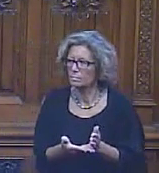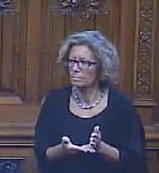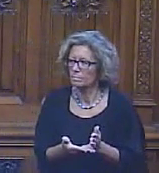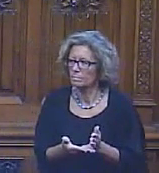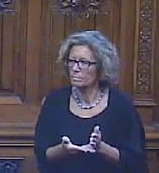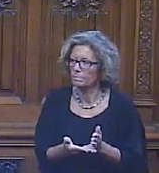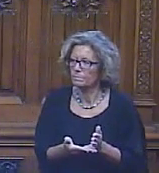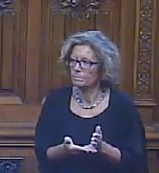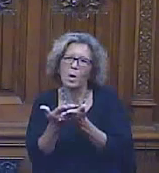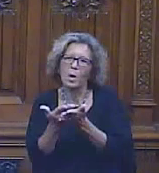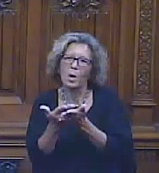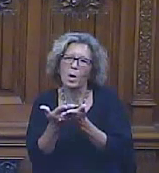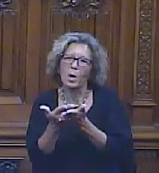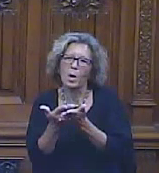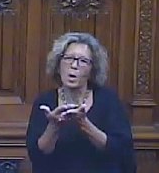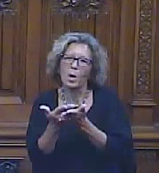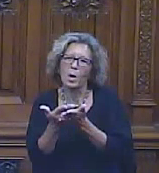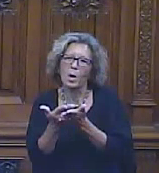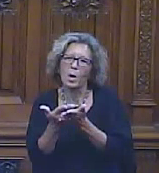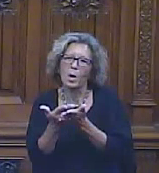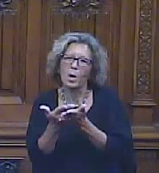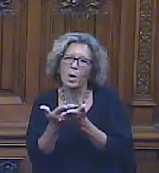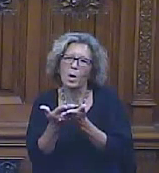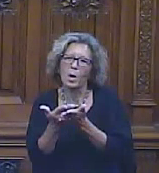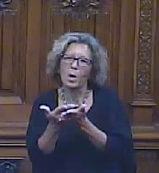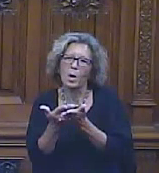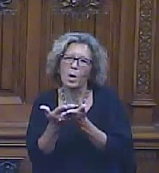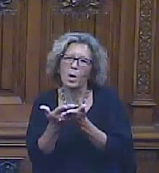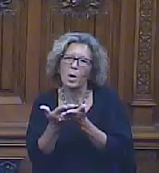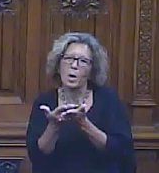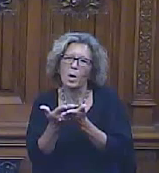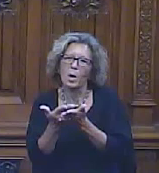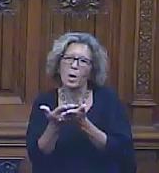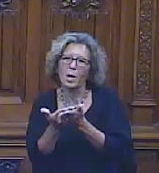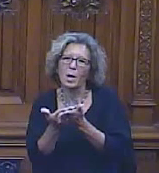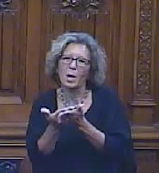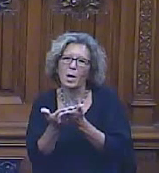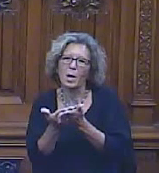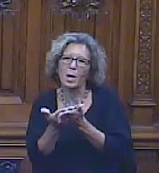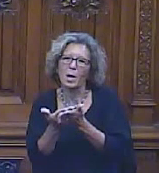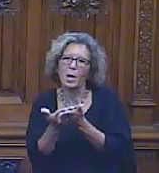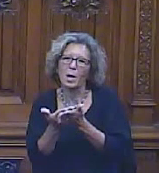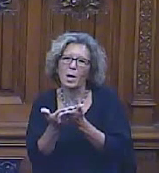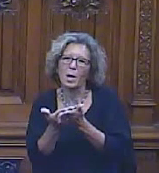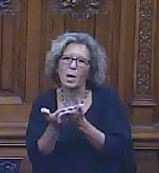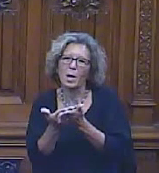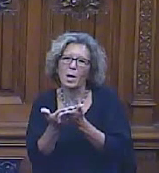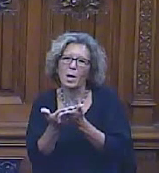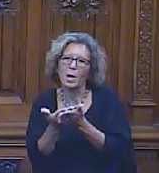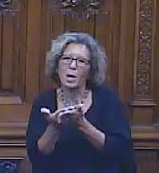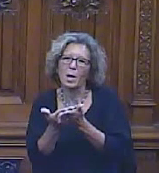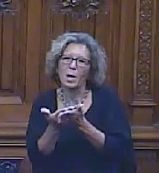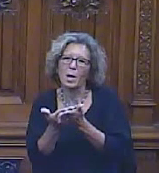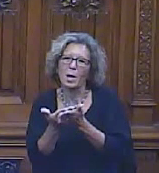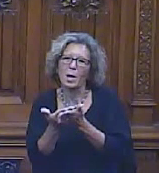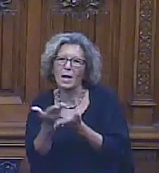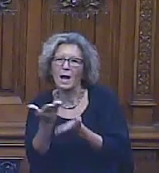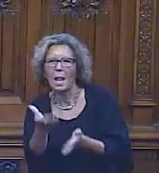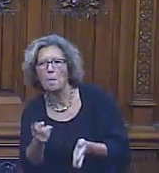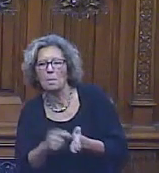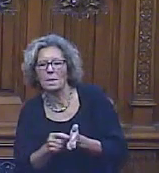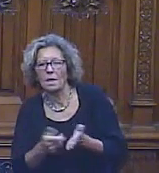es legt schon die Rechtfertigung, wenn wirklich was passiert, mehr oder weniger nahe. Dass man dann mehr oder weniger sagt, naja, das ist halt kulturell bedingt und